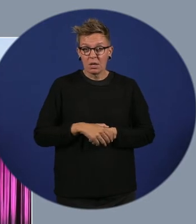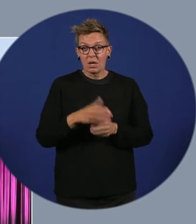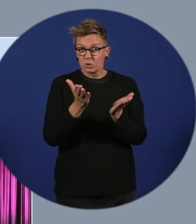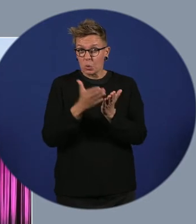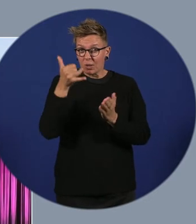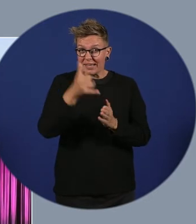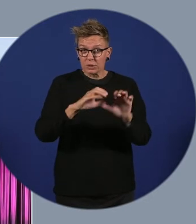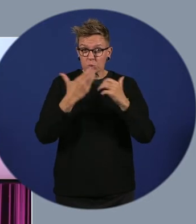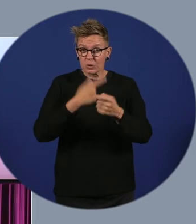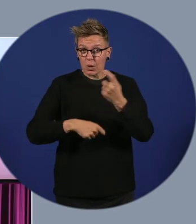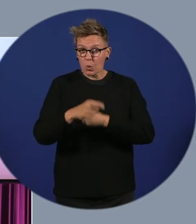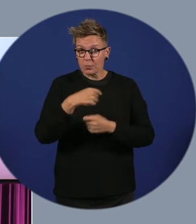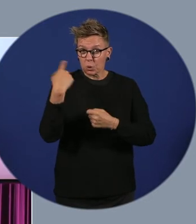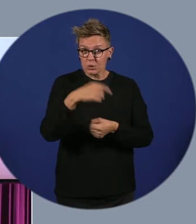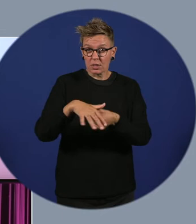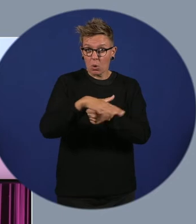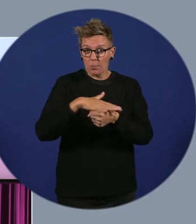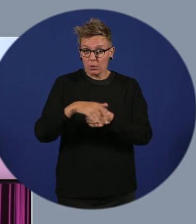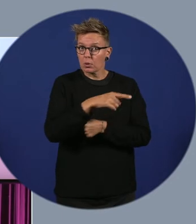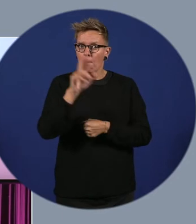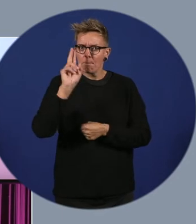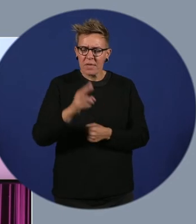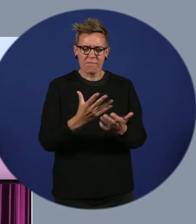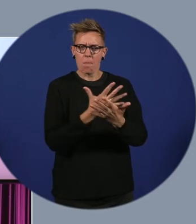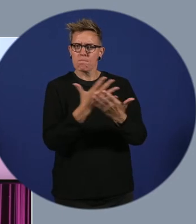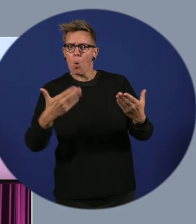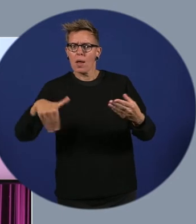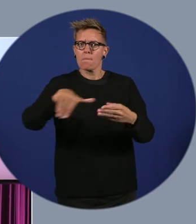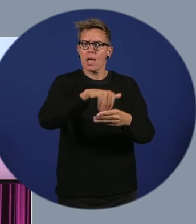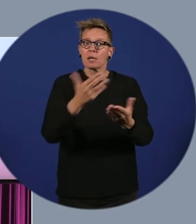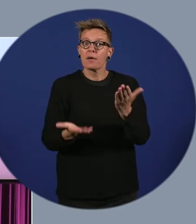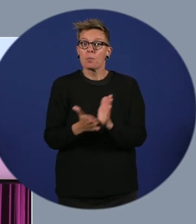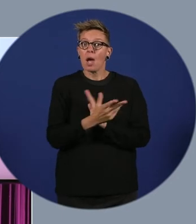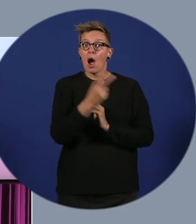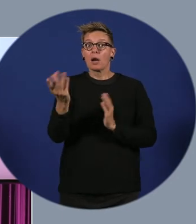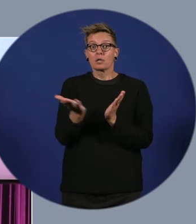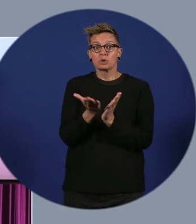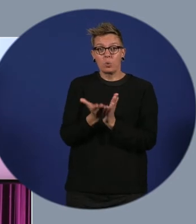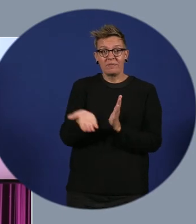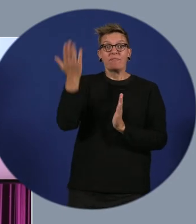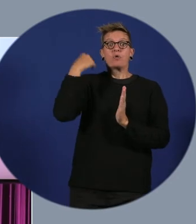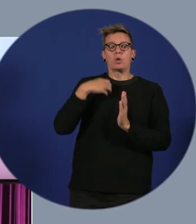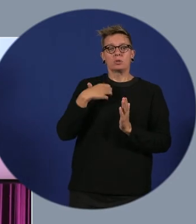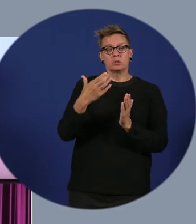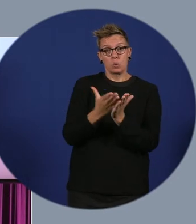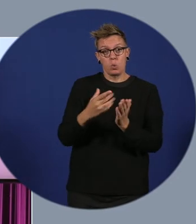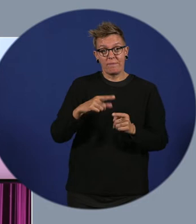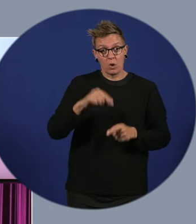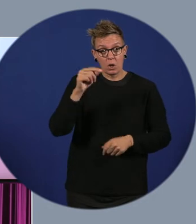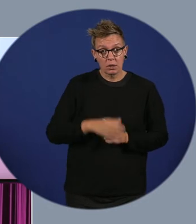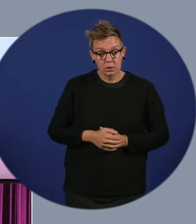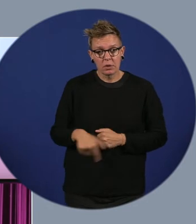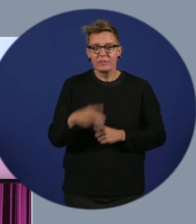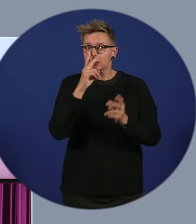socioekonomiskt utsatta områden så deltog de i högre utsträckning än andra skolor vid förra skolvalet. Och vi ser